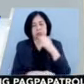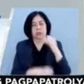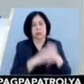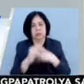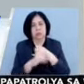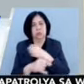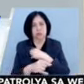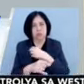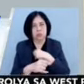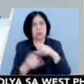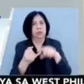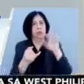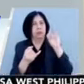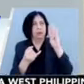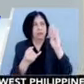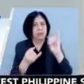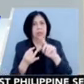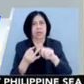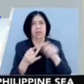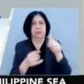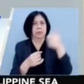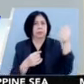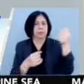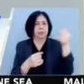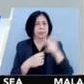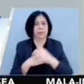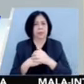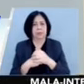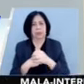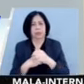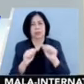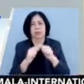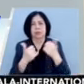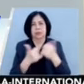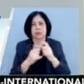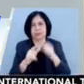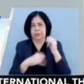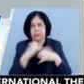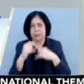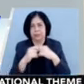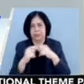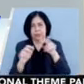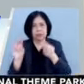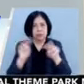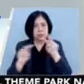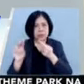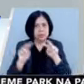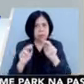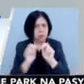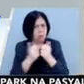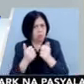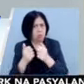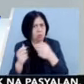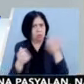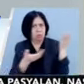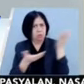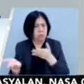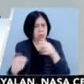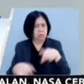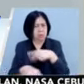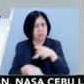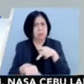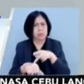FBI and other agencies, dinidetermine na natin kung paano na ipasok dito sa